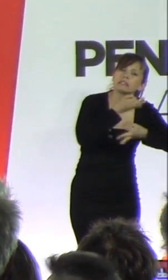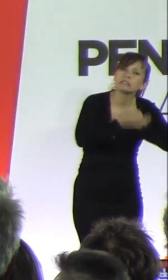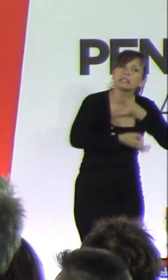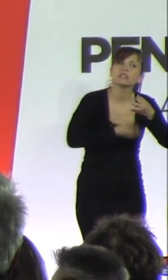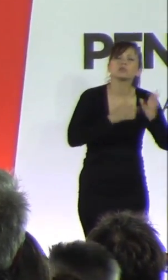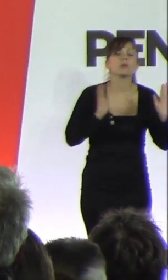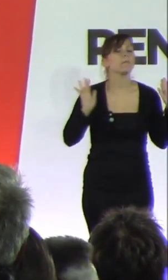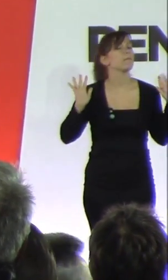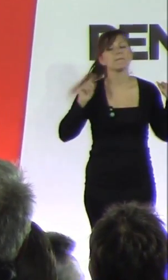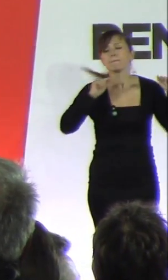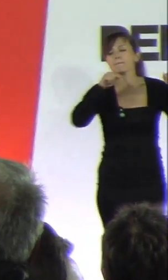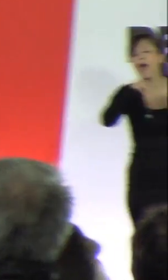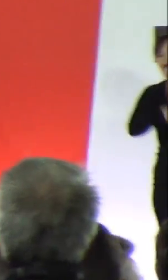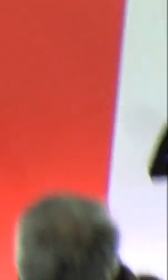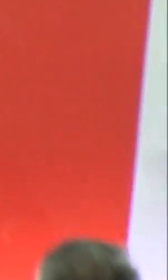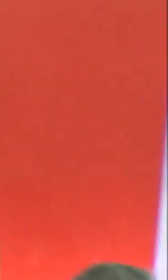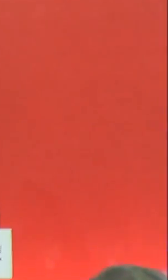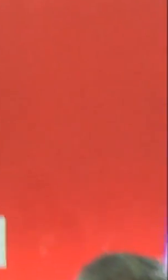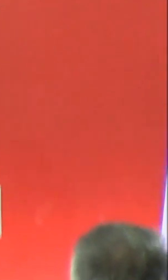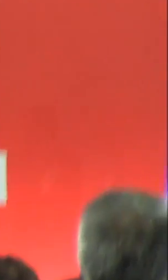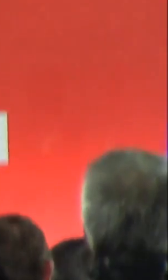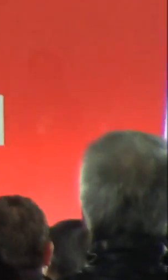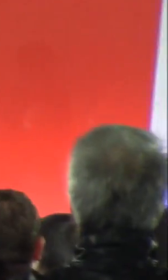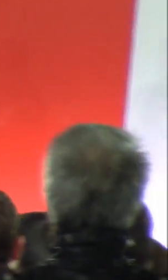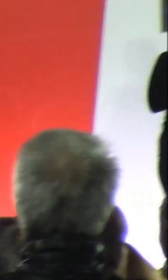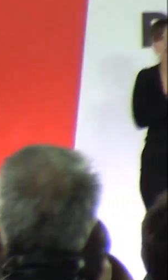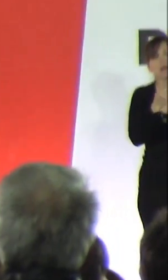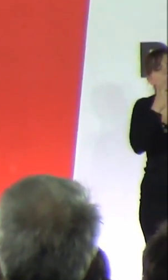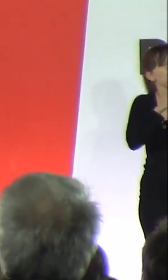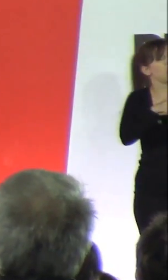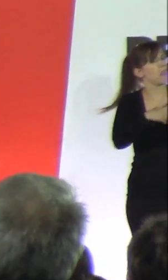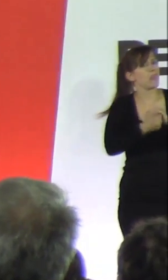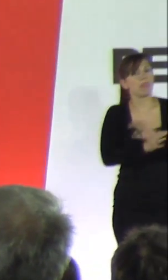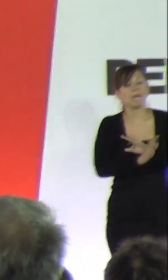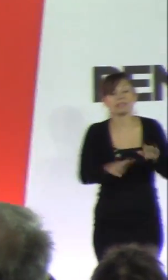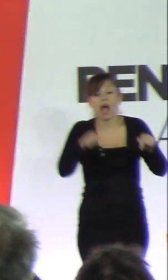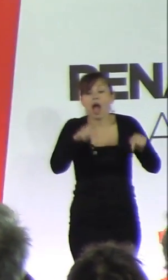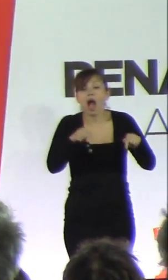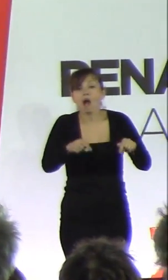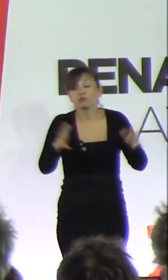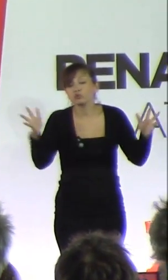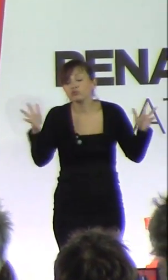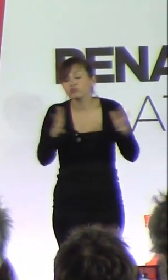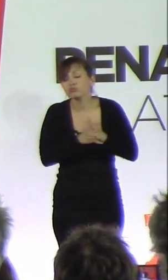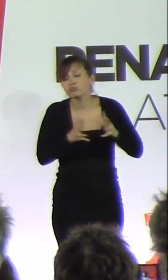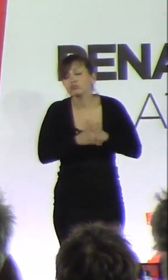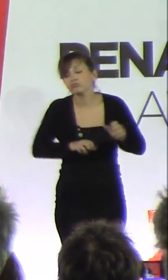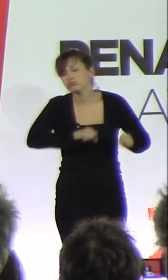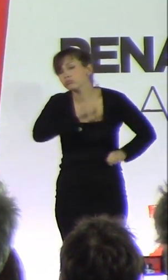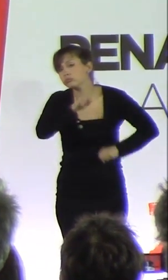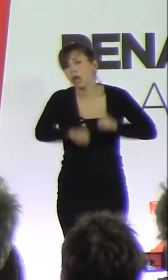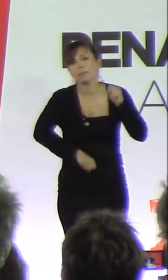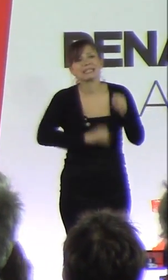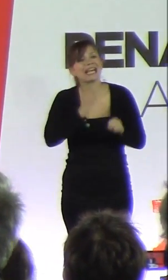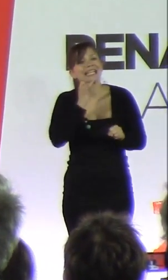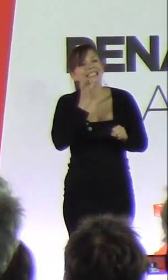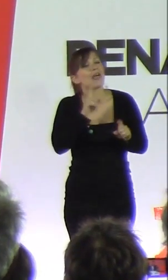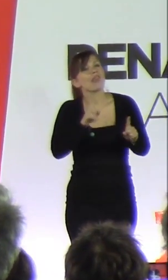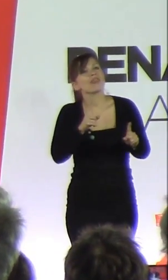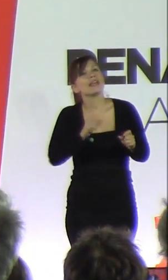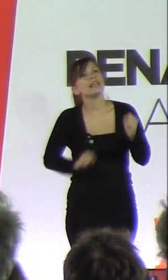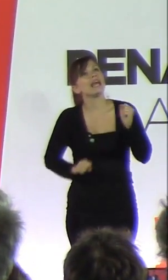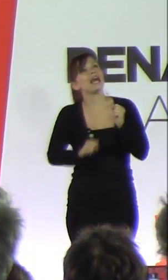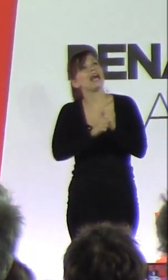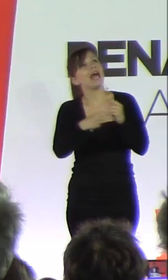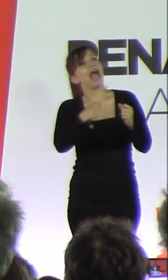αν μέχρι σήμερα ψήφιζαν ή όχι την αριστερά, γιατί αυτός ο αγώνας δεν είναι ένας αγώνας για τον ΣΥΡΙΖΑ και